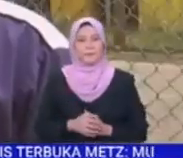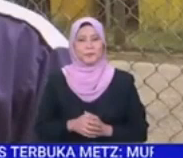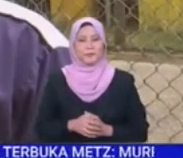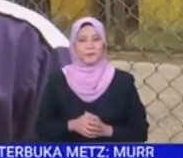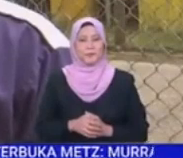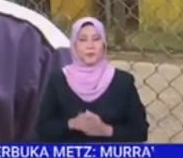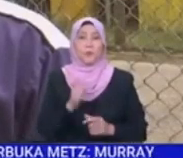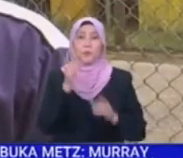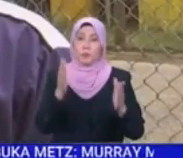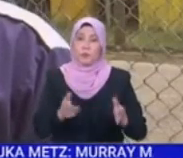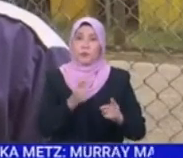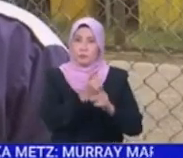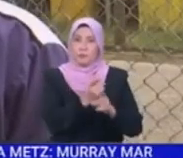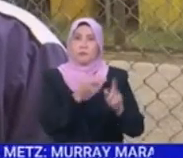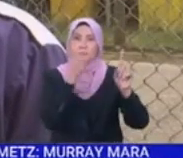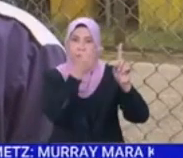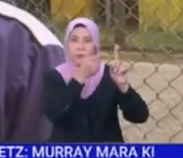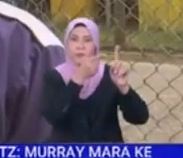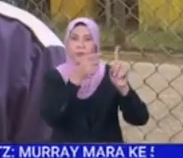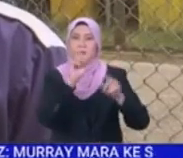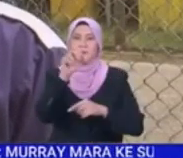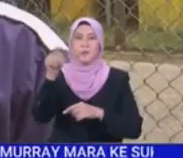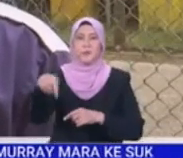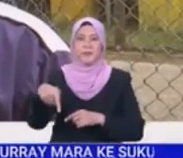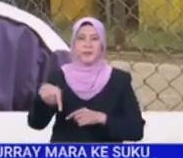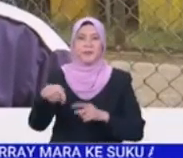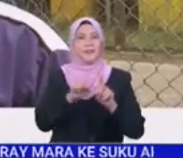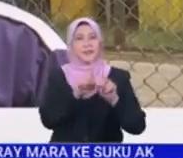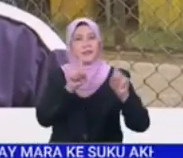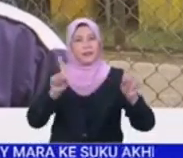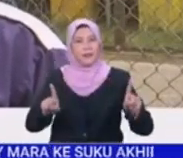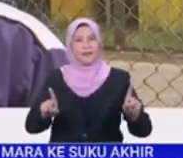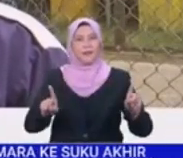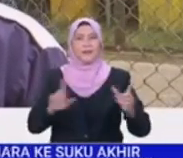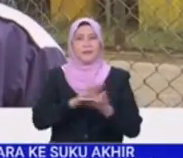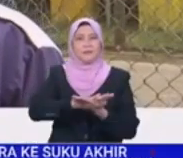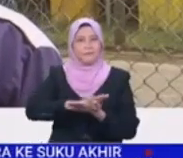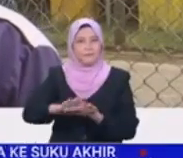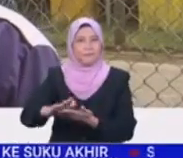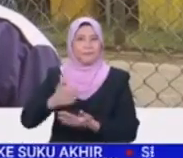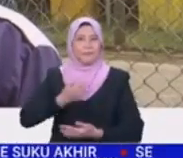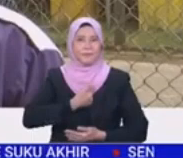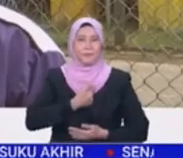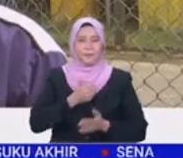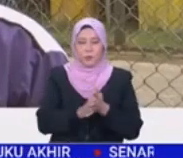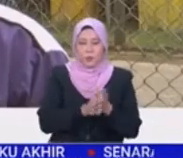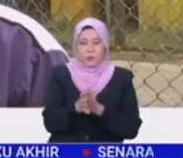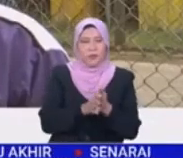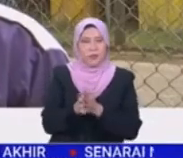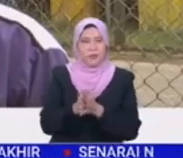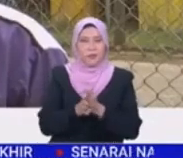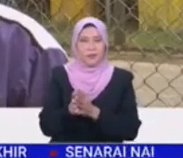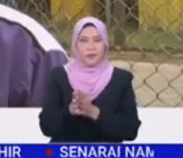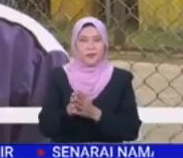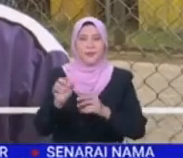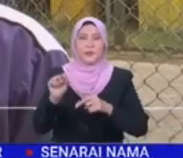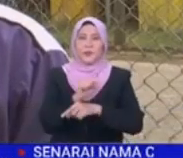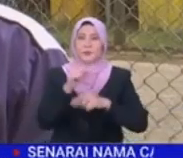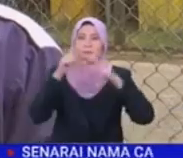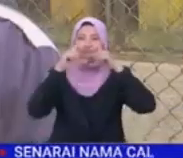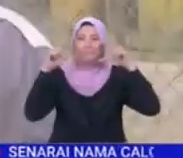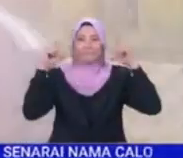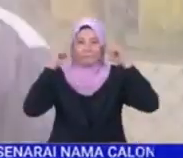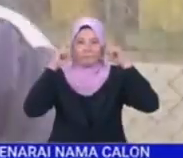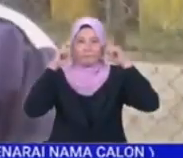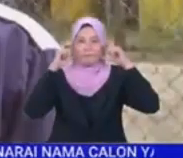mencegah betul-betul masih pematuhan sop seperti jarak fizikal kebersihan diri basuh tangan pakai pelitup muka